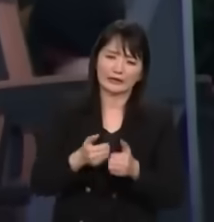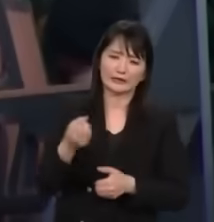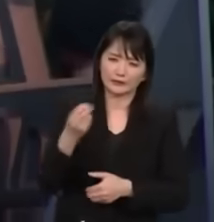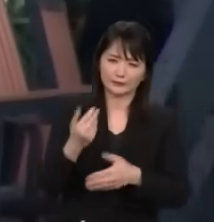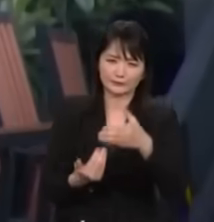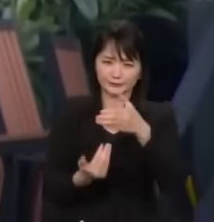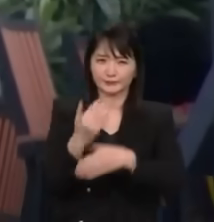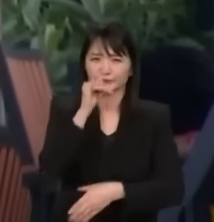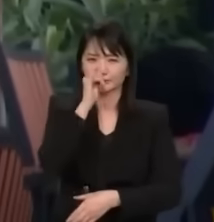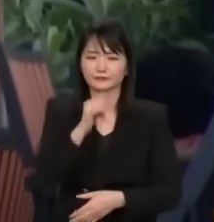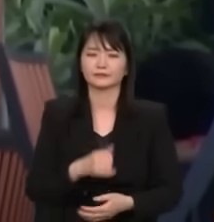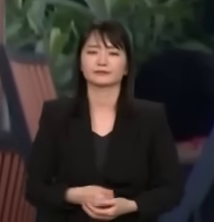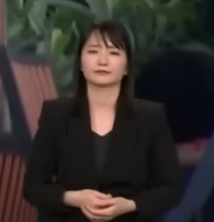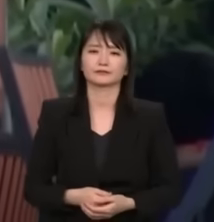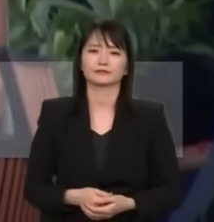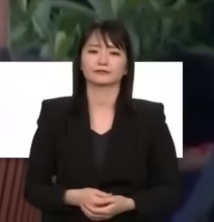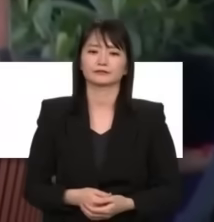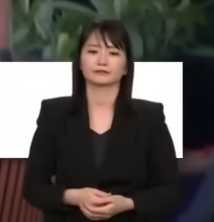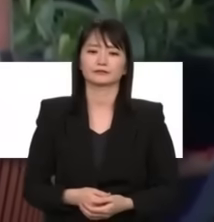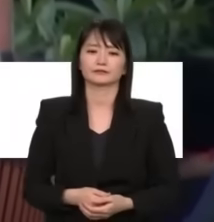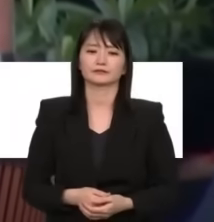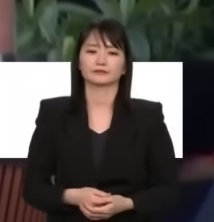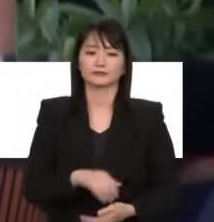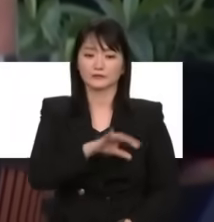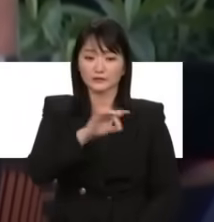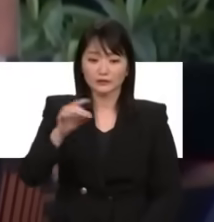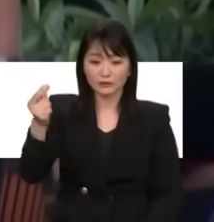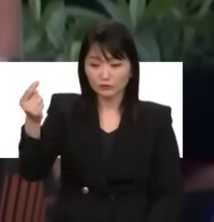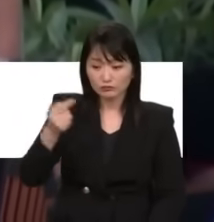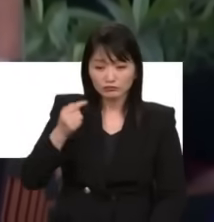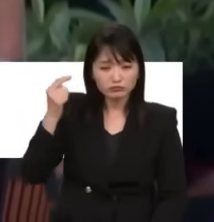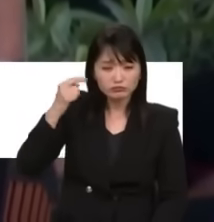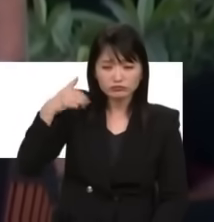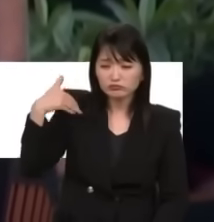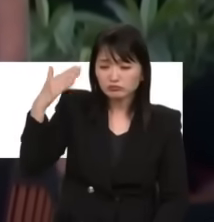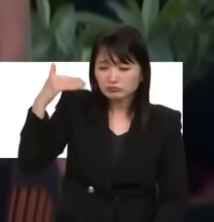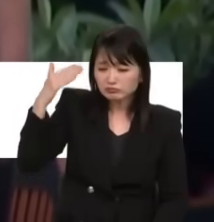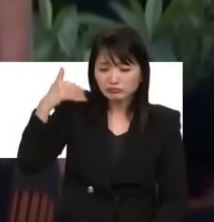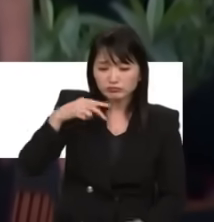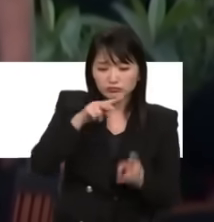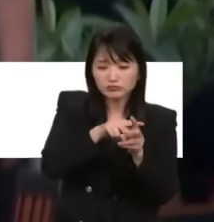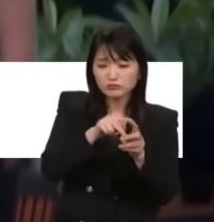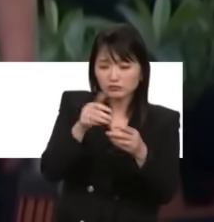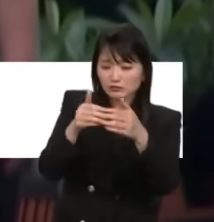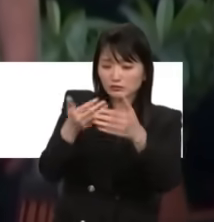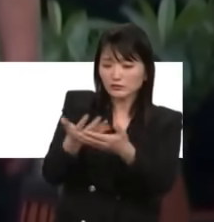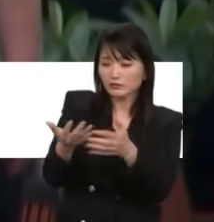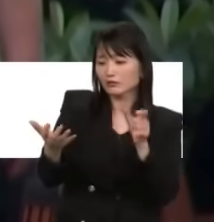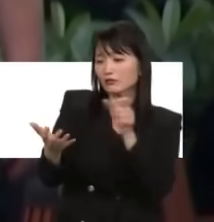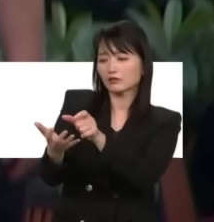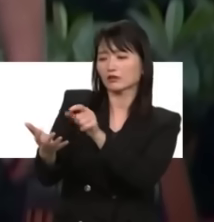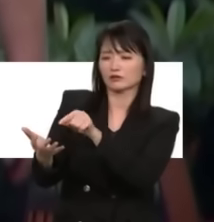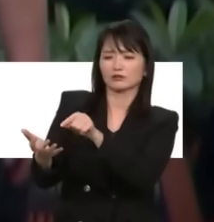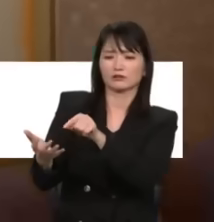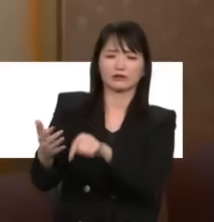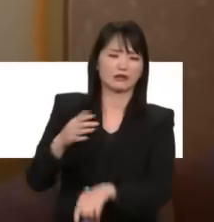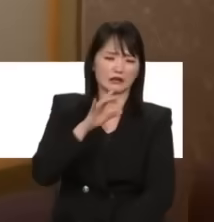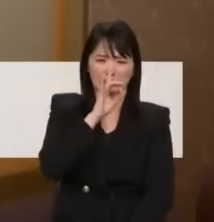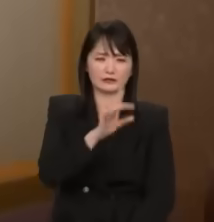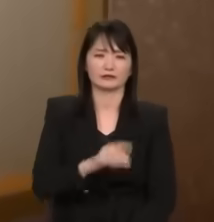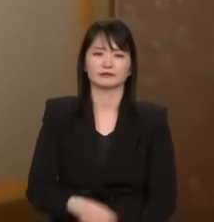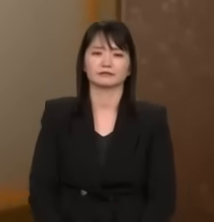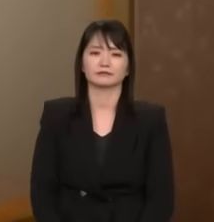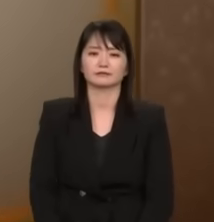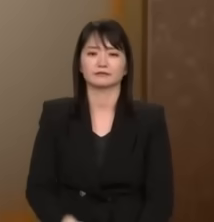생겼다고 말했습니다. 가끔 와요. 듣도 보도 못한 후보를 여기다 놓아달라고 하면 저는 안 됩니다.